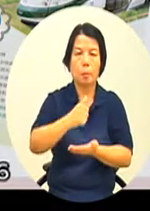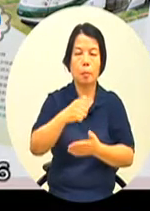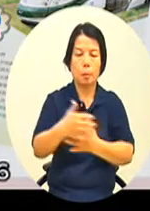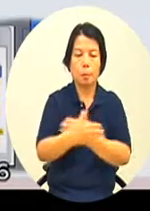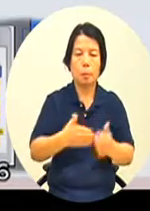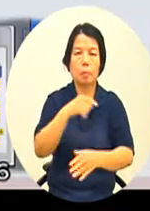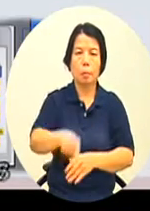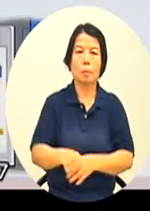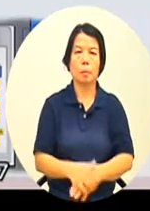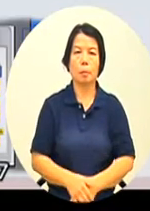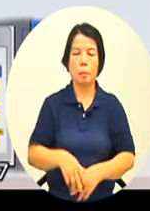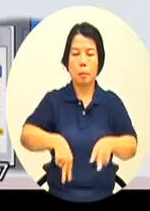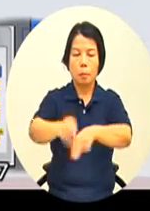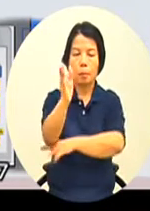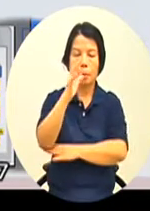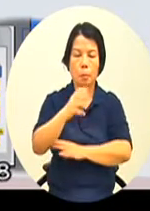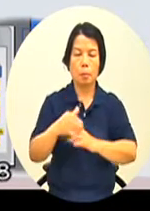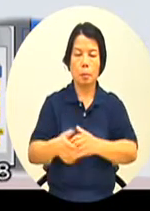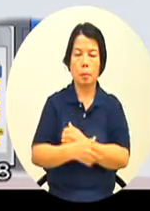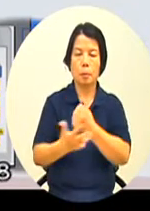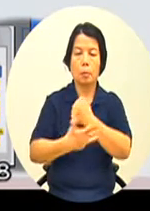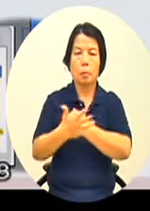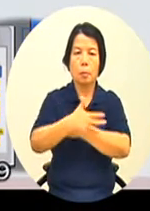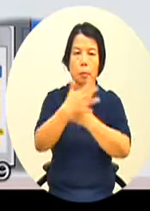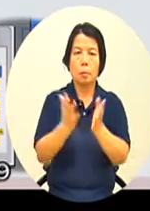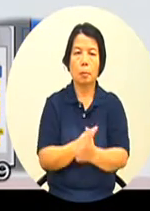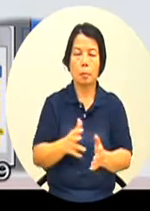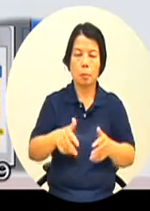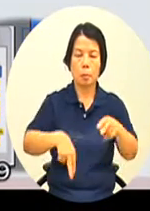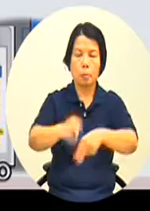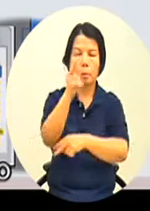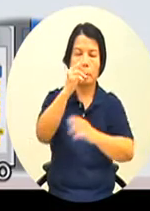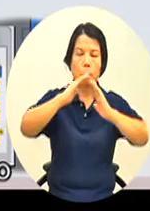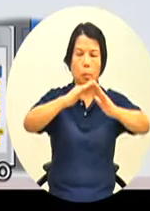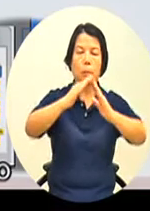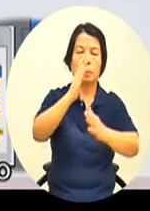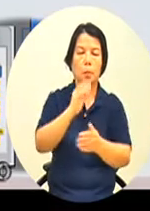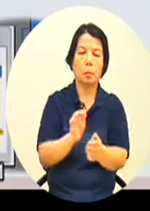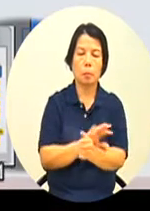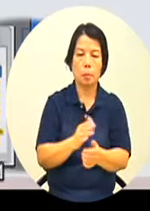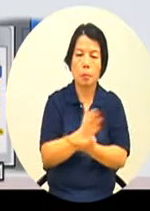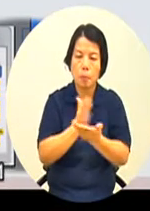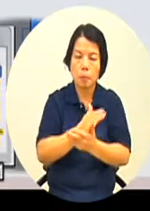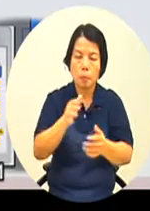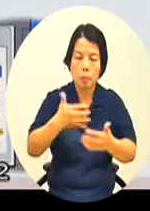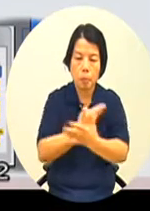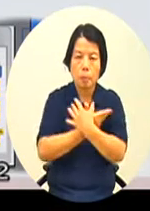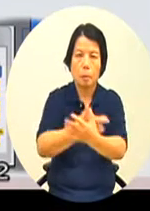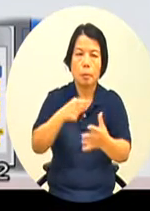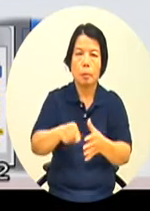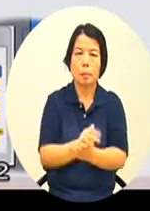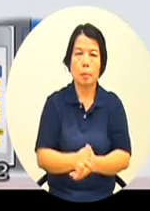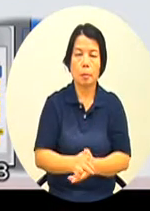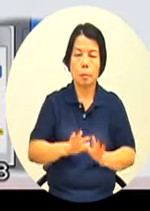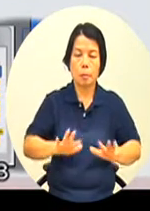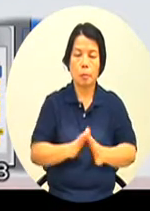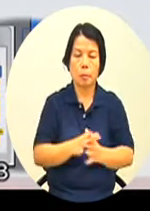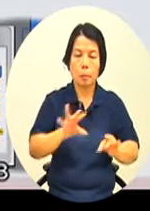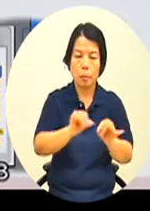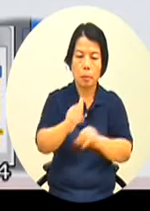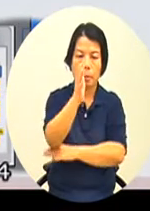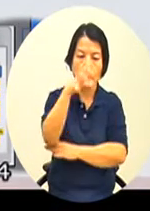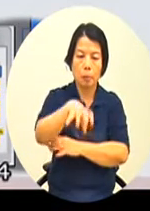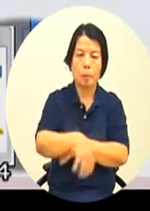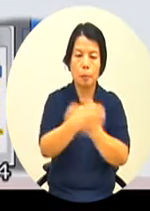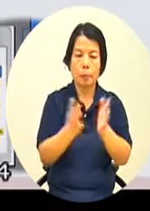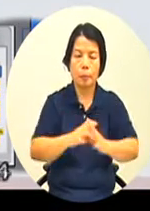行政院第8届政府服务品质奖的评审结果已经在5月公布。那本府除了地政局的